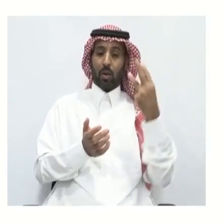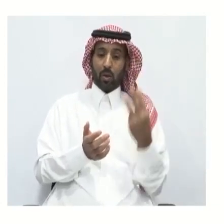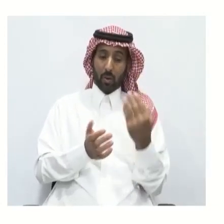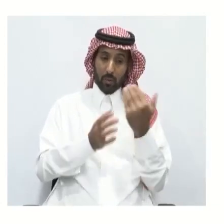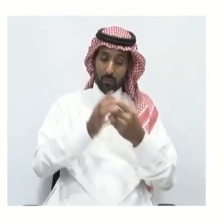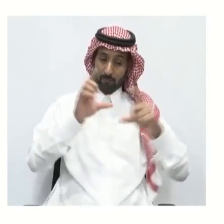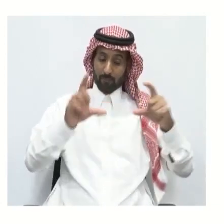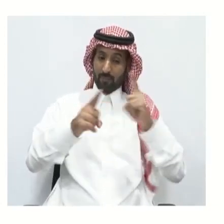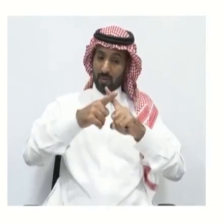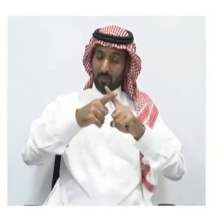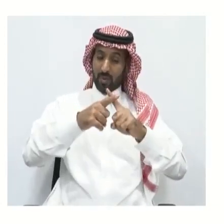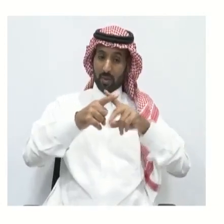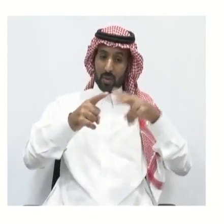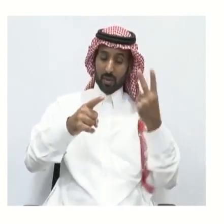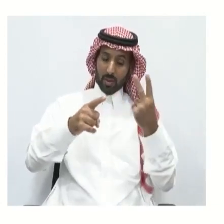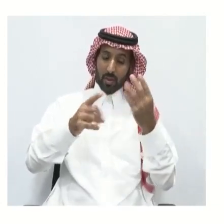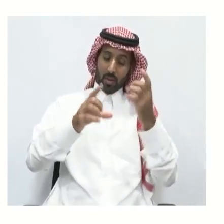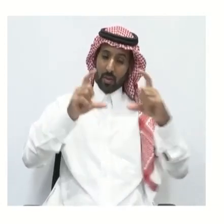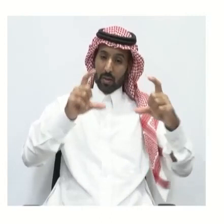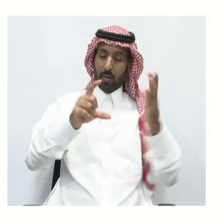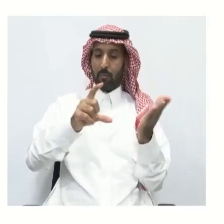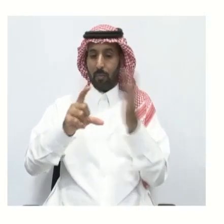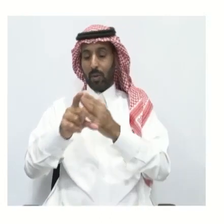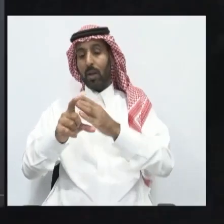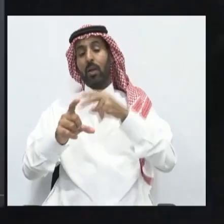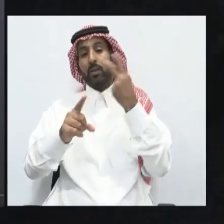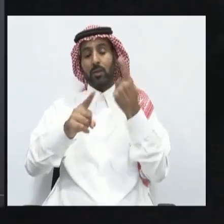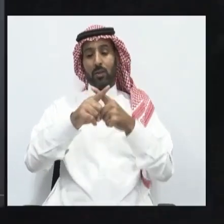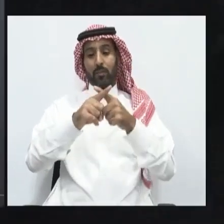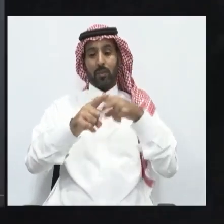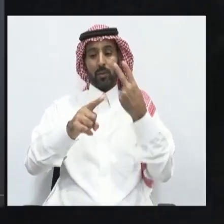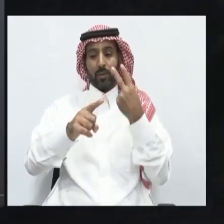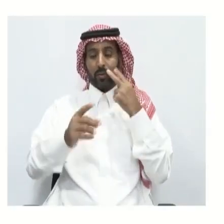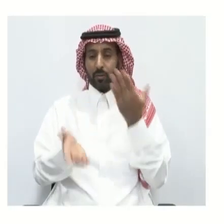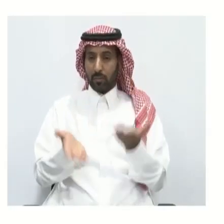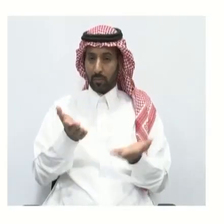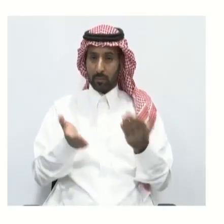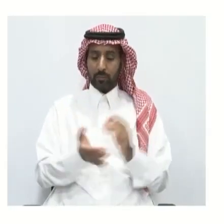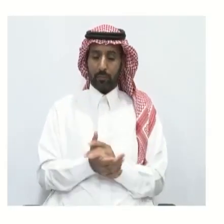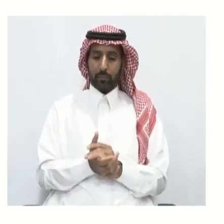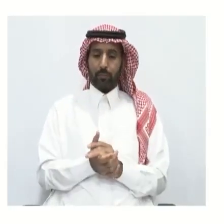لانها هنا مضروبه في اثنان هنا مضروبه خارج القوس باثنان اذا المعادله موزونه